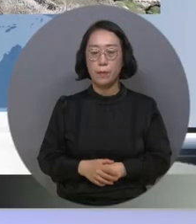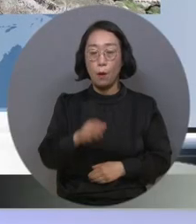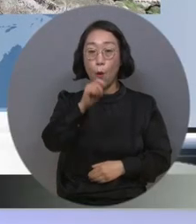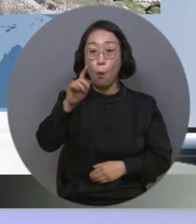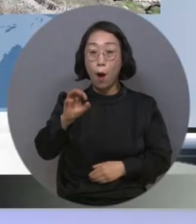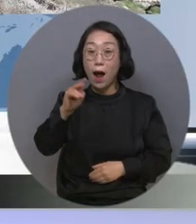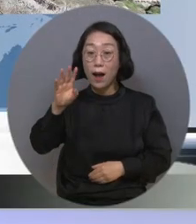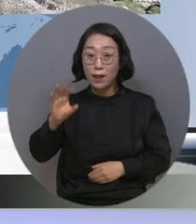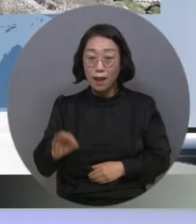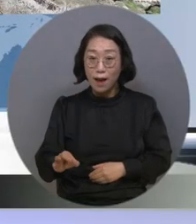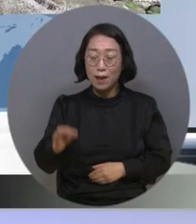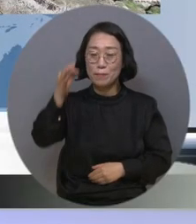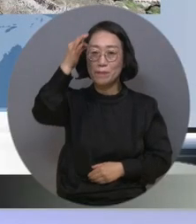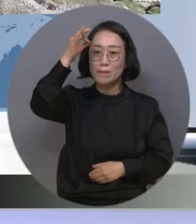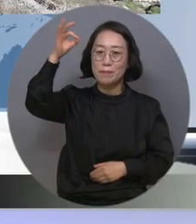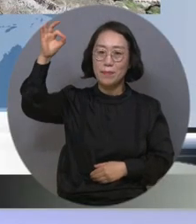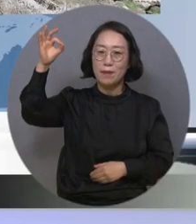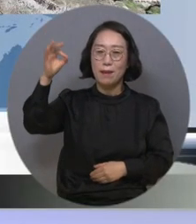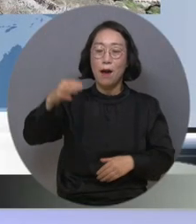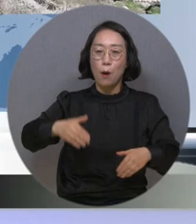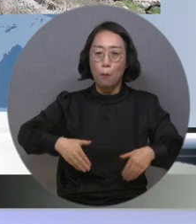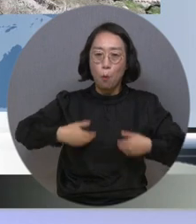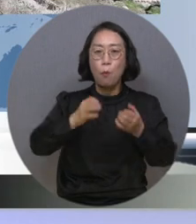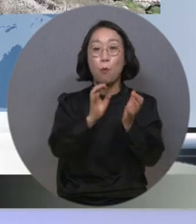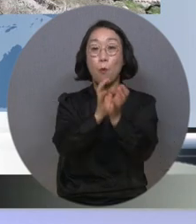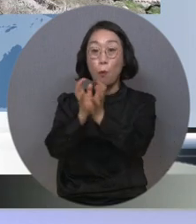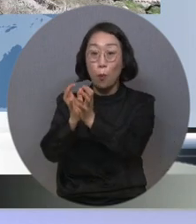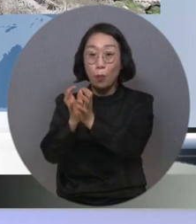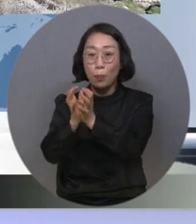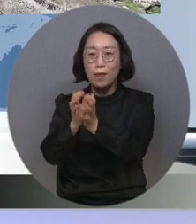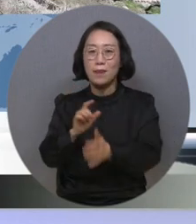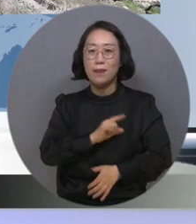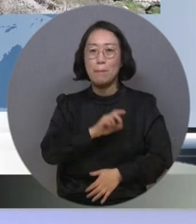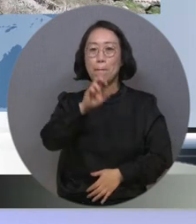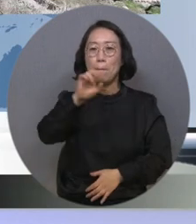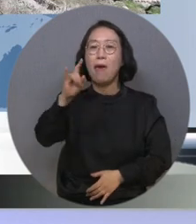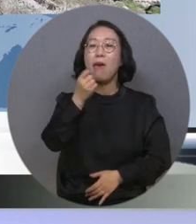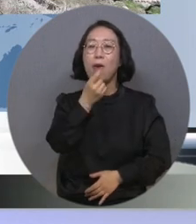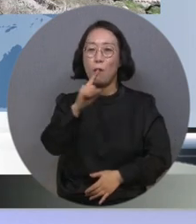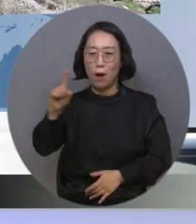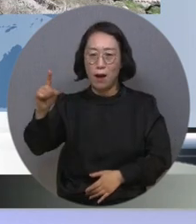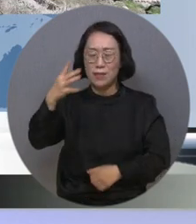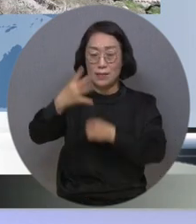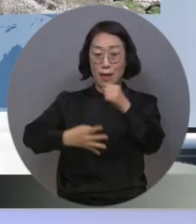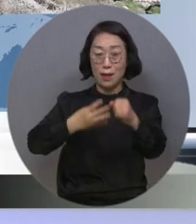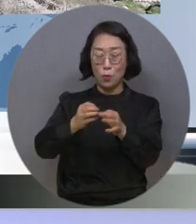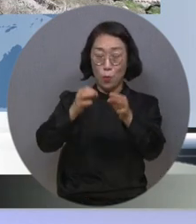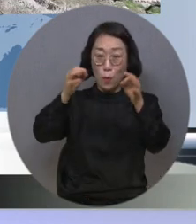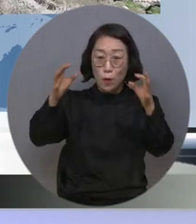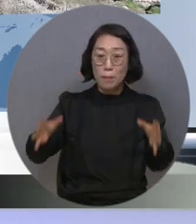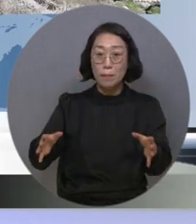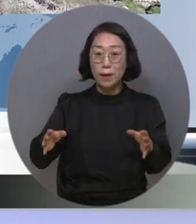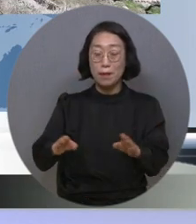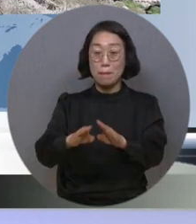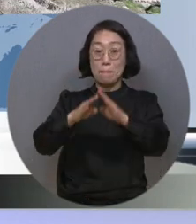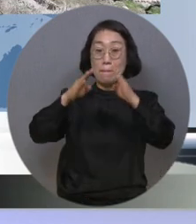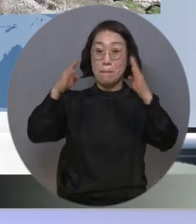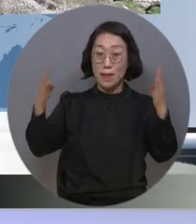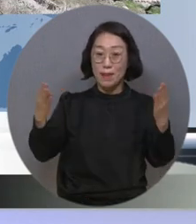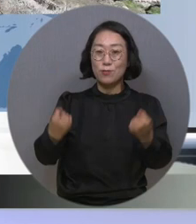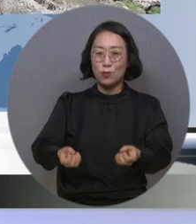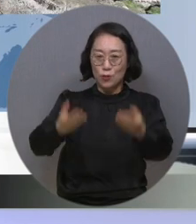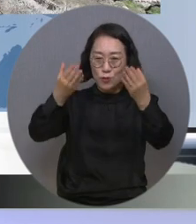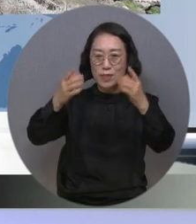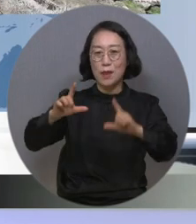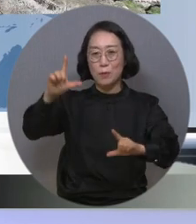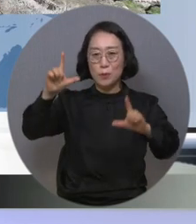관양하면 떠오르는 아름다운 봄꽃이 있습니다 바로 매화인데요 4년만에 열린 제22회 광양 매화축제